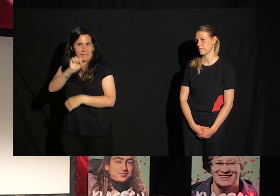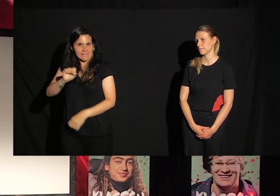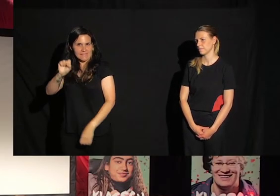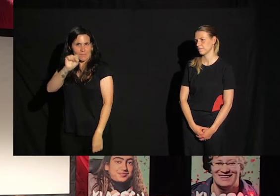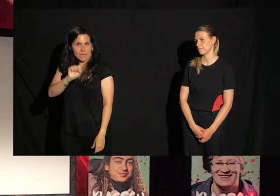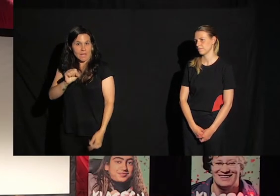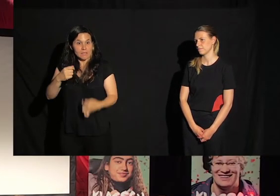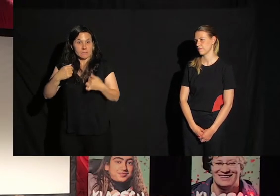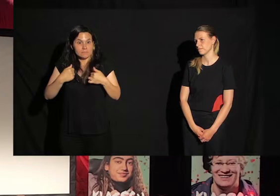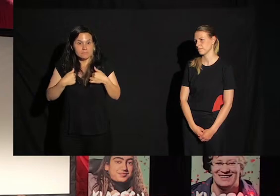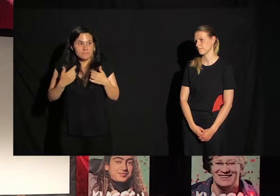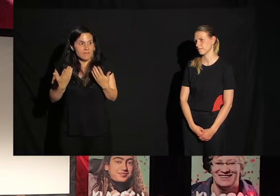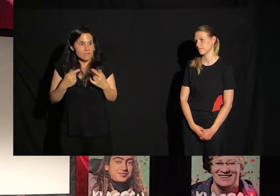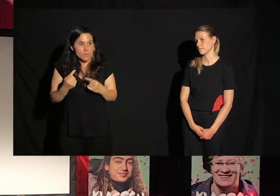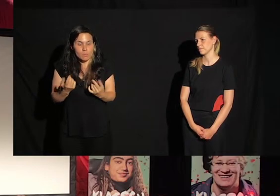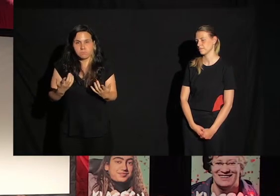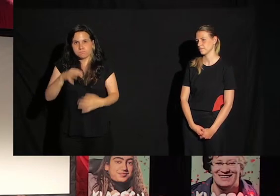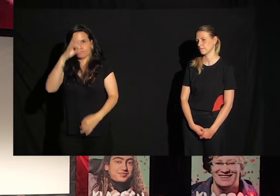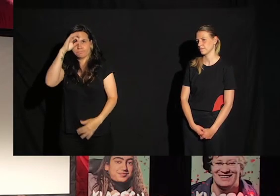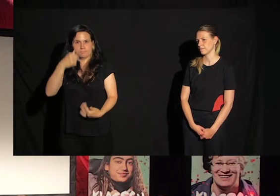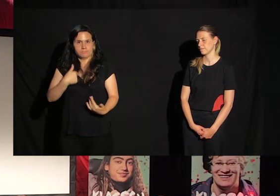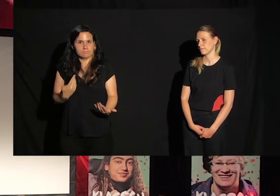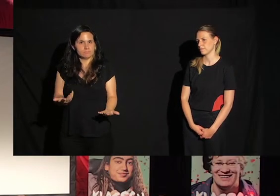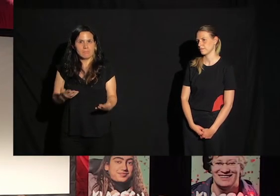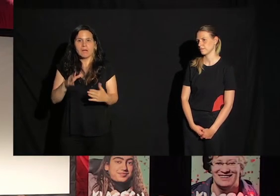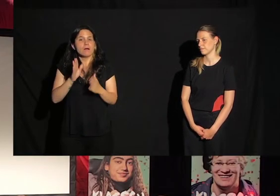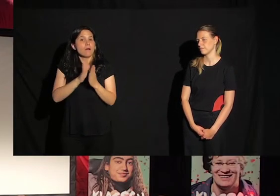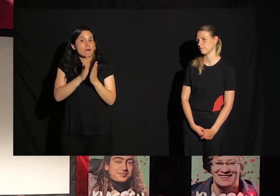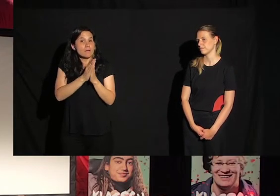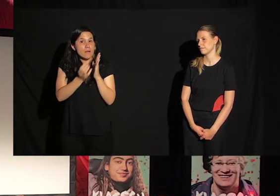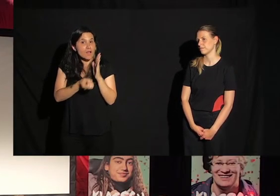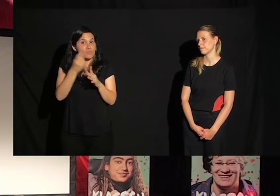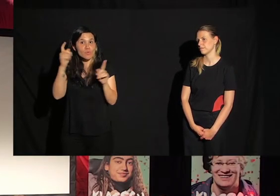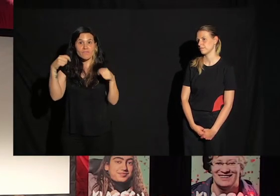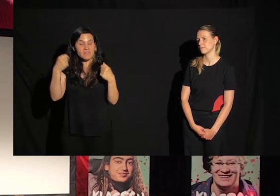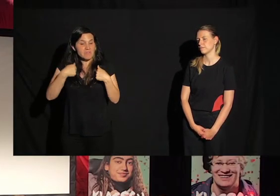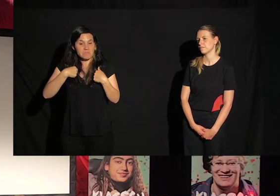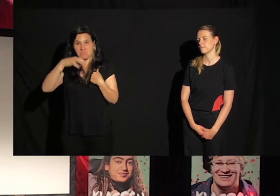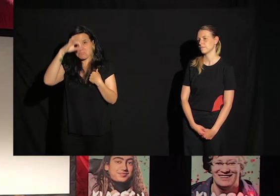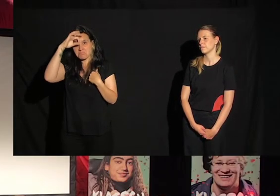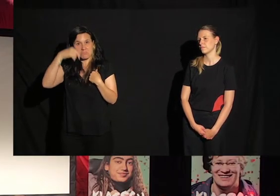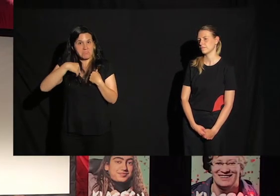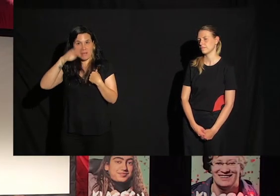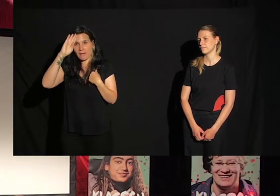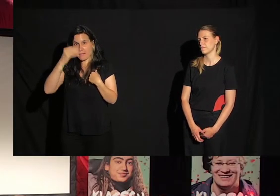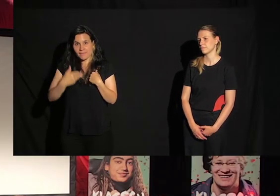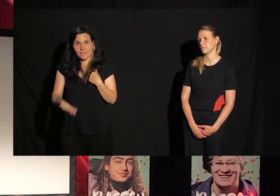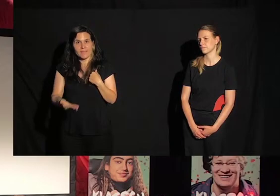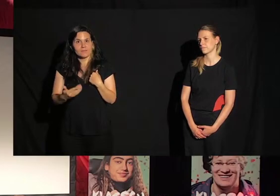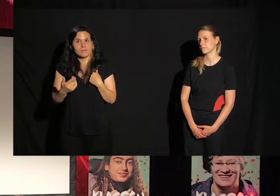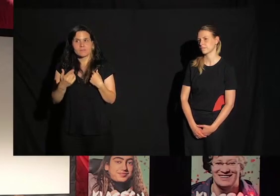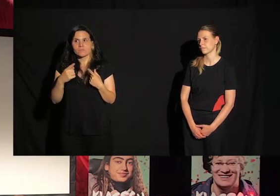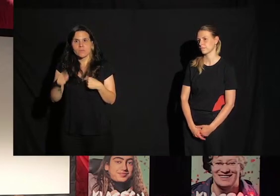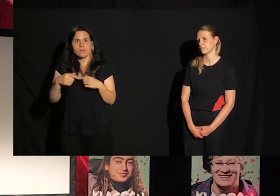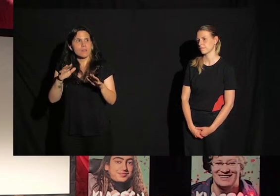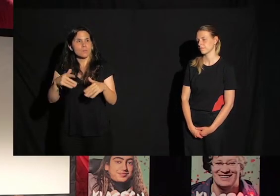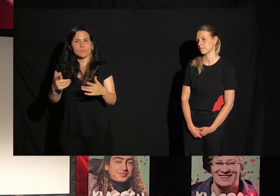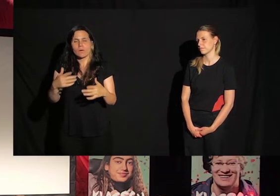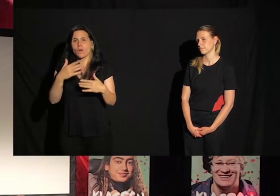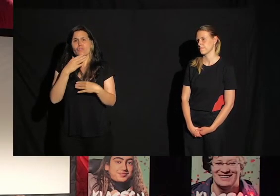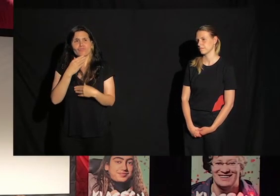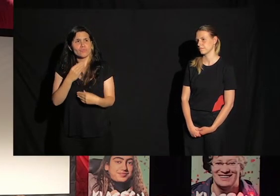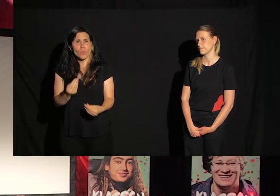gesagt gar nicht, was auf mich zukommt. Ich kannte das Klatschmund-Festival nicht und dafür war es umso schöner und deshalb habe ich mich sehr